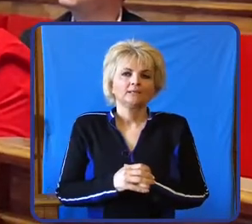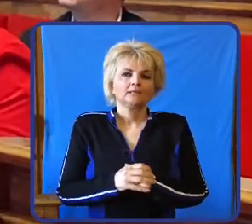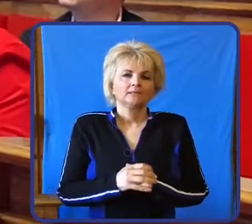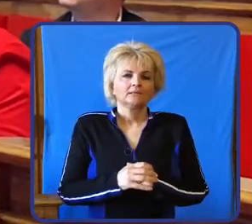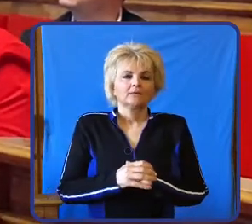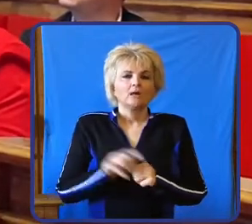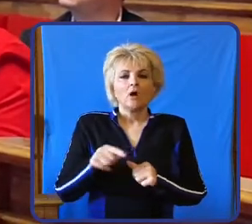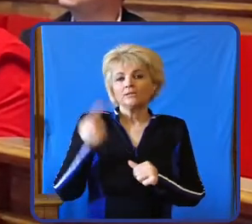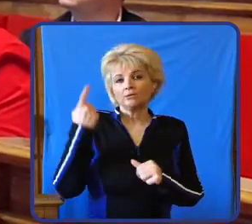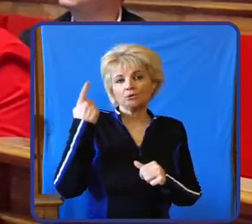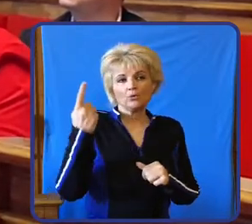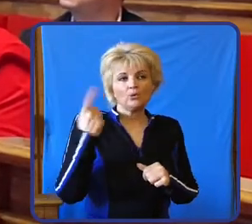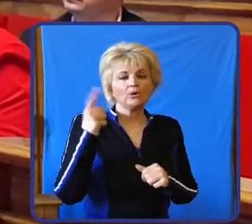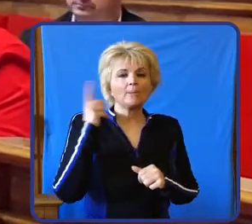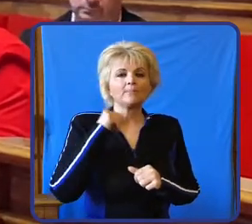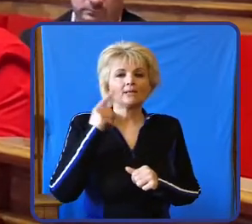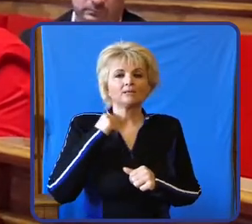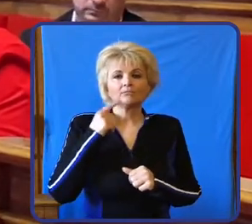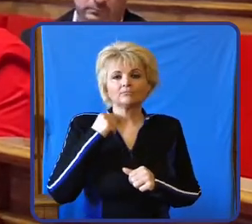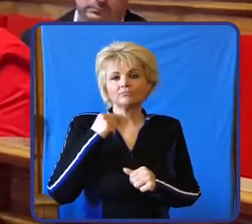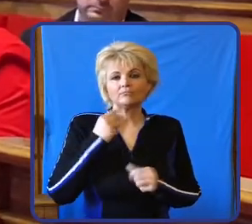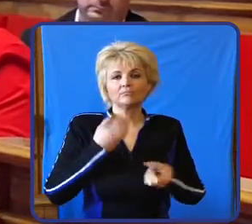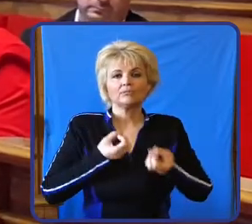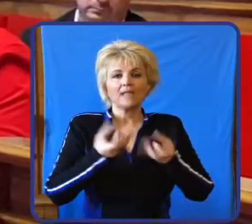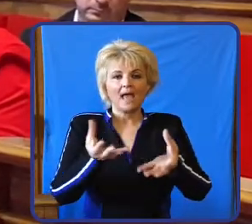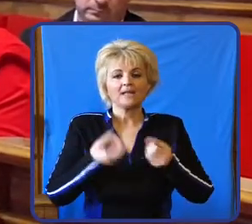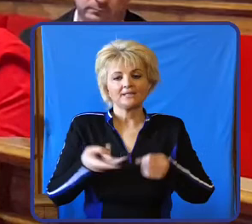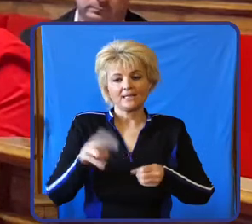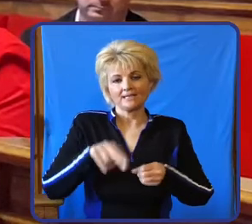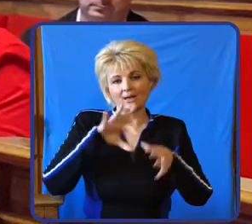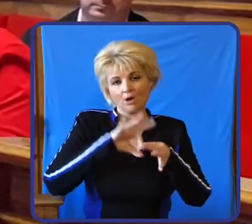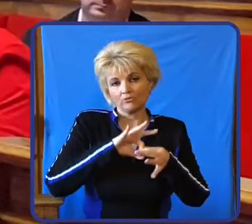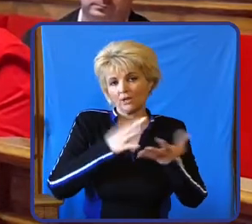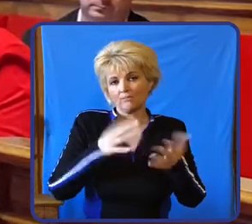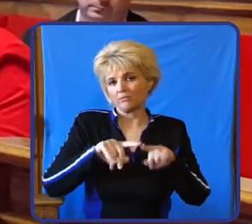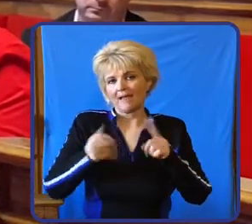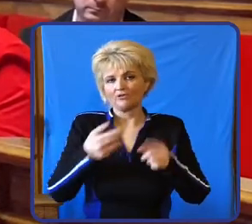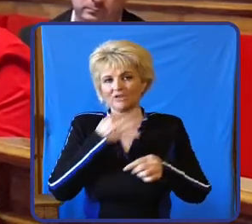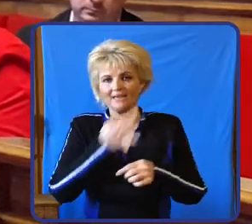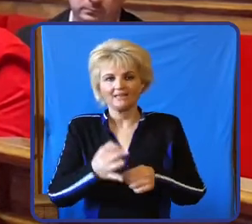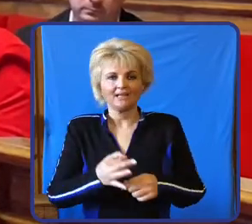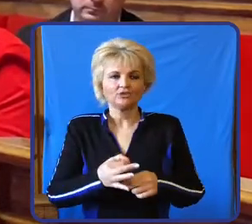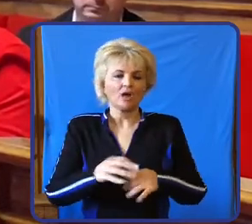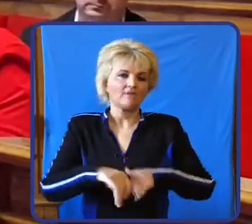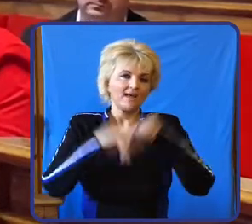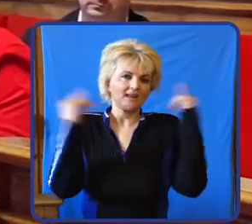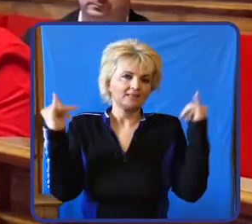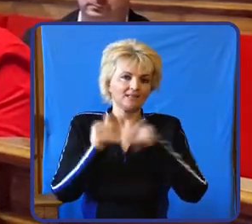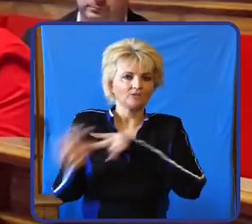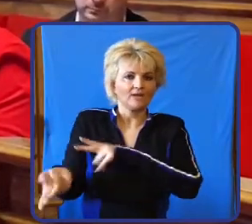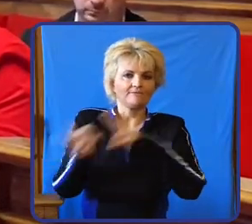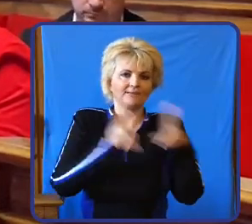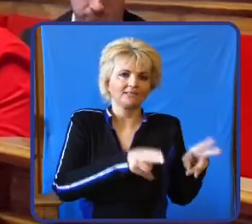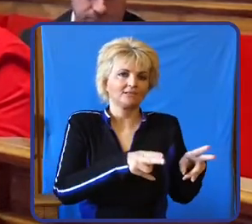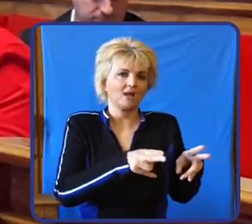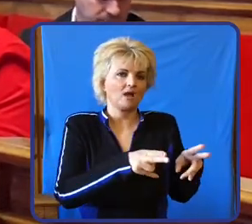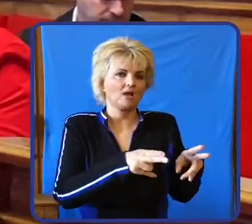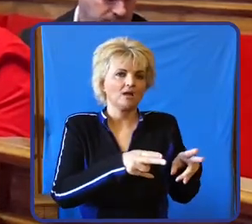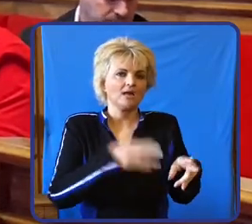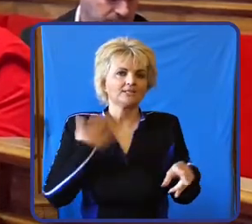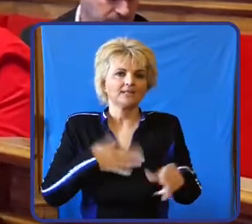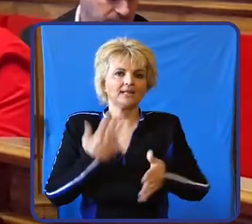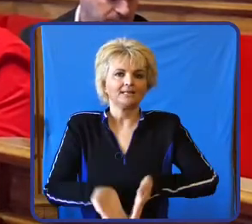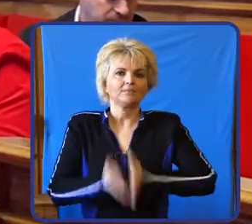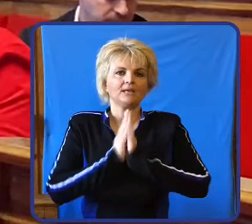Az, hogy ön mit terjeszt erről, az természetesen más kérdés. Úgyhogy a fejlesztésekre visszatérve, én azt szeretném kérni, hogy